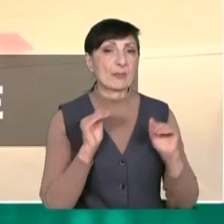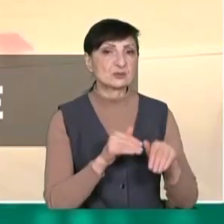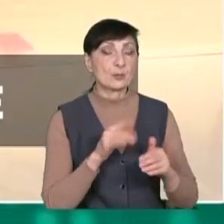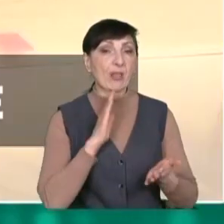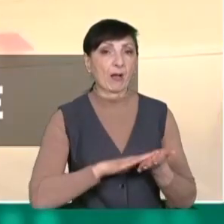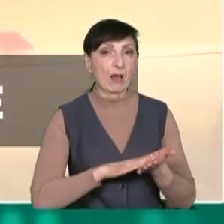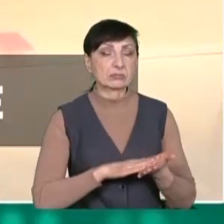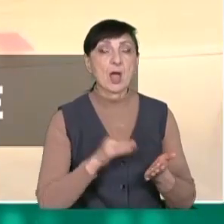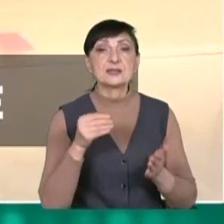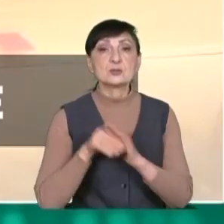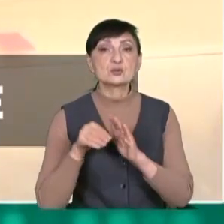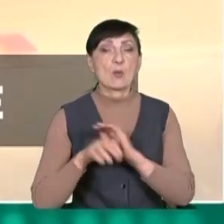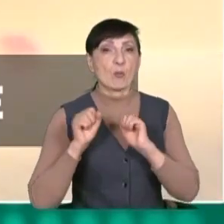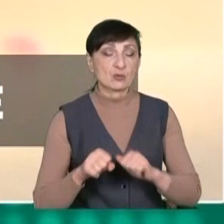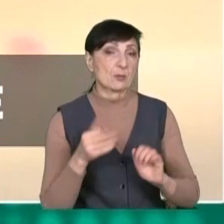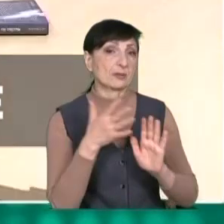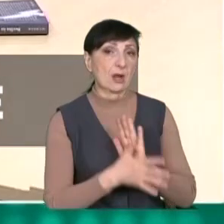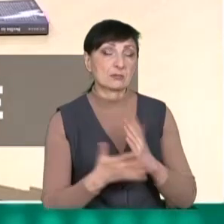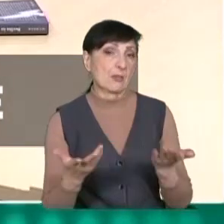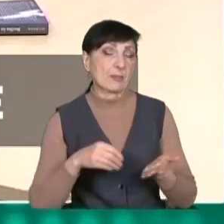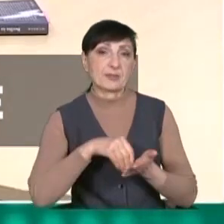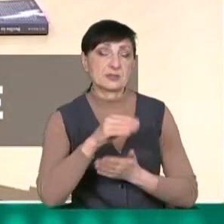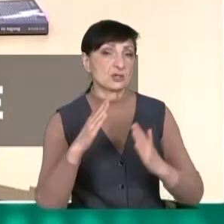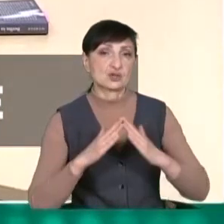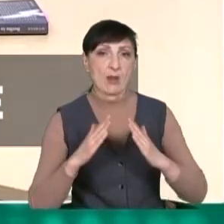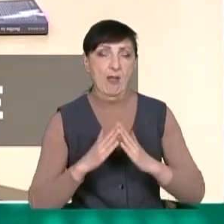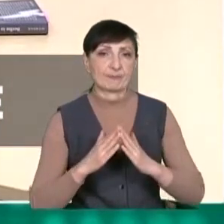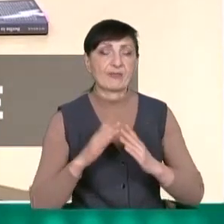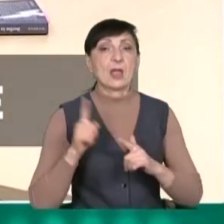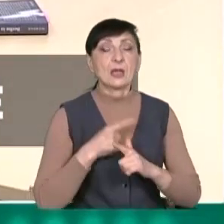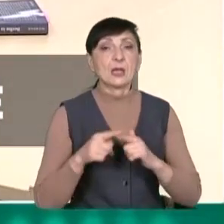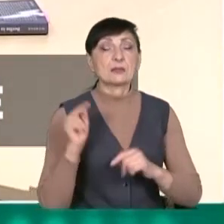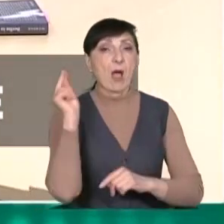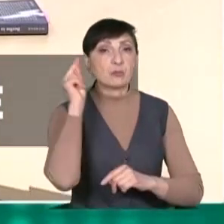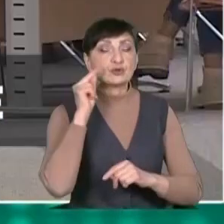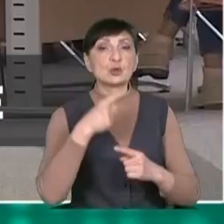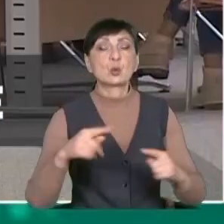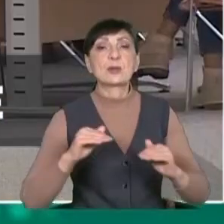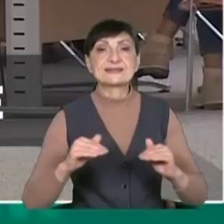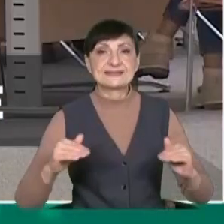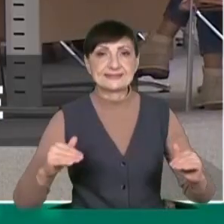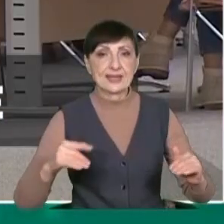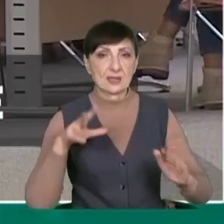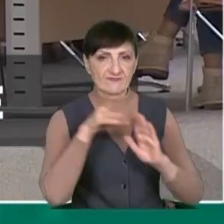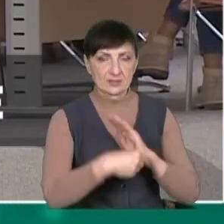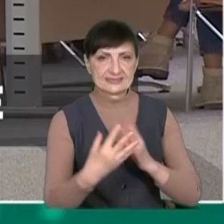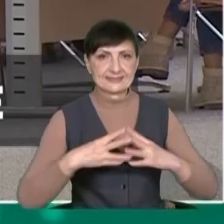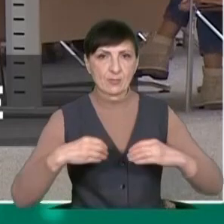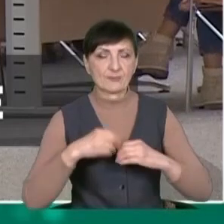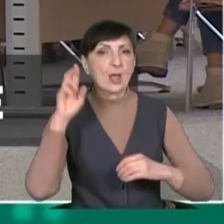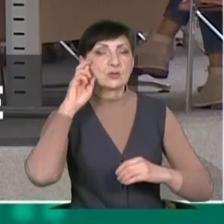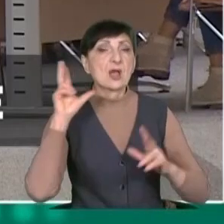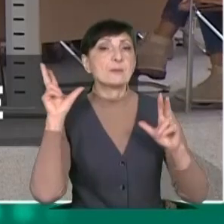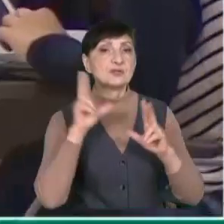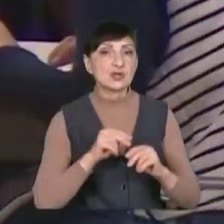грант, накопившиеся деньги можно будет потратить на приобретение жилья, либо на обучение других детей с той же семьи. Государство